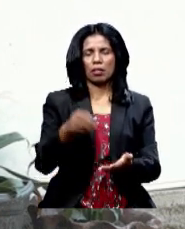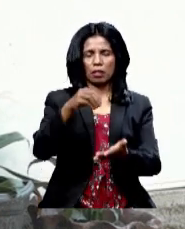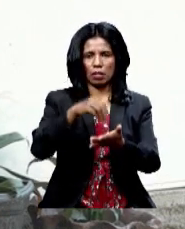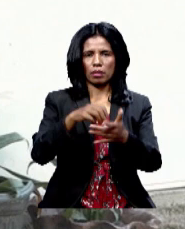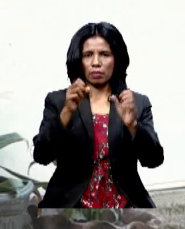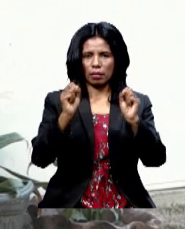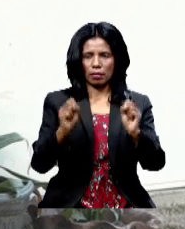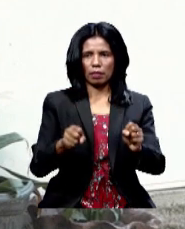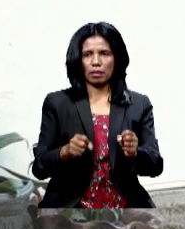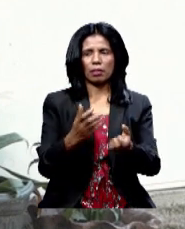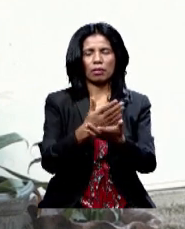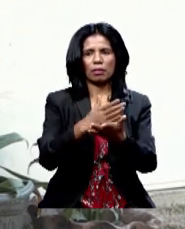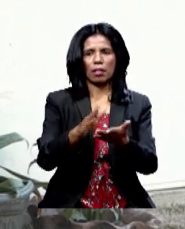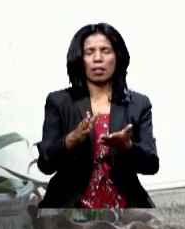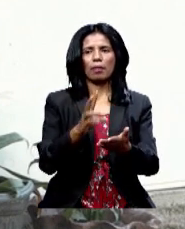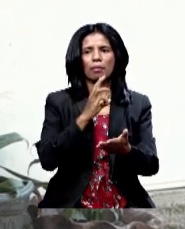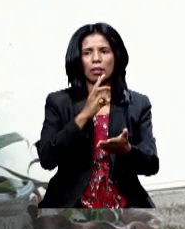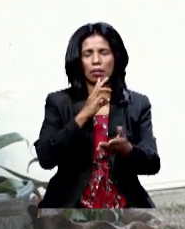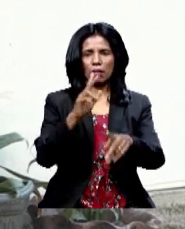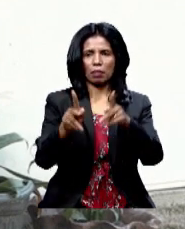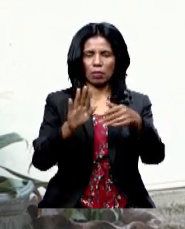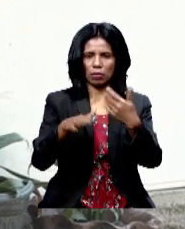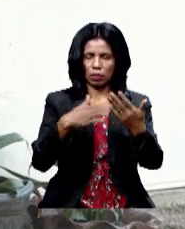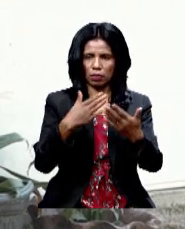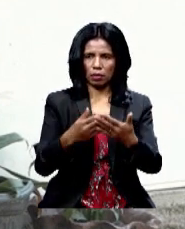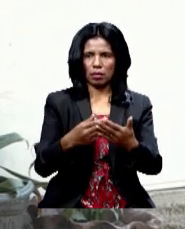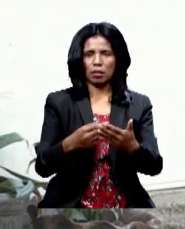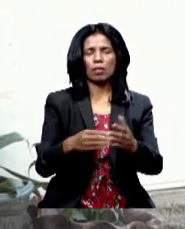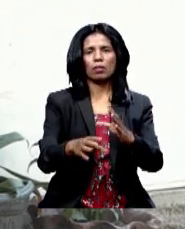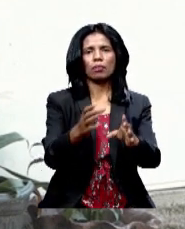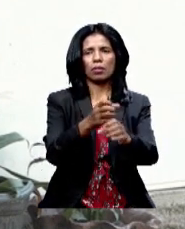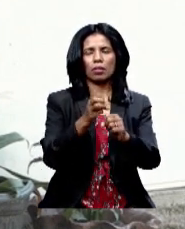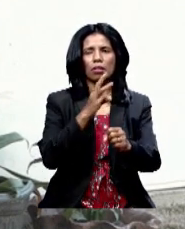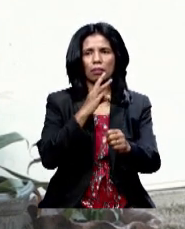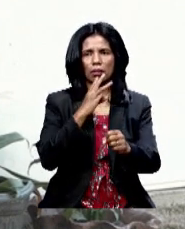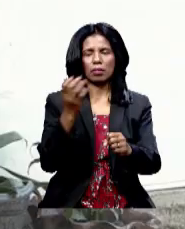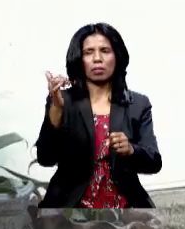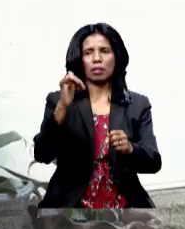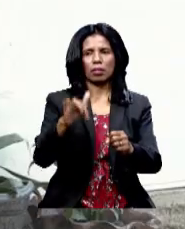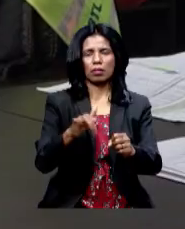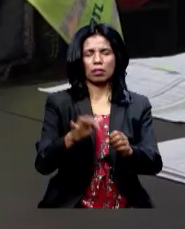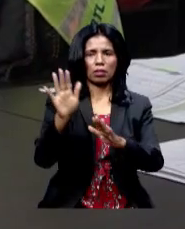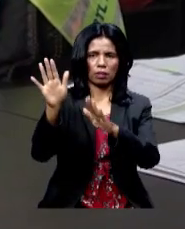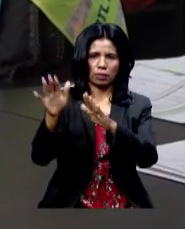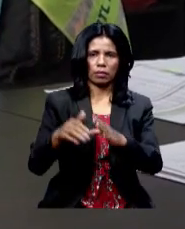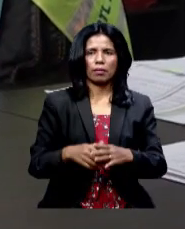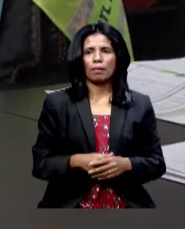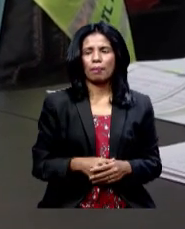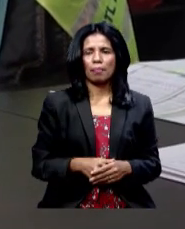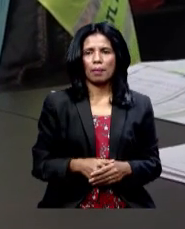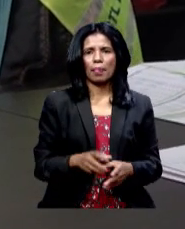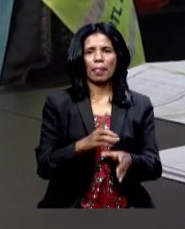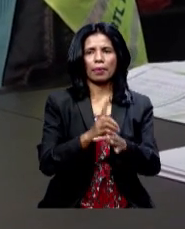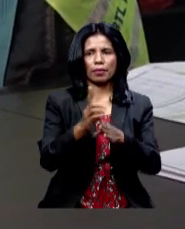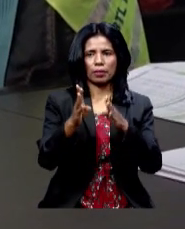bele fahe be ne to ne te kitane komdari ser ne be mak hasai ona be lili sira ne be hele he parte rai lolo Diretor Operação